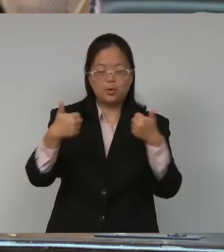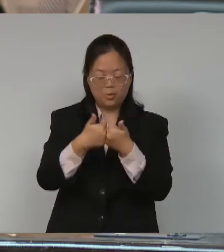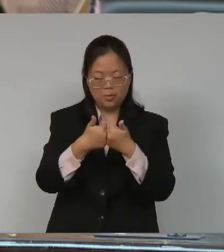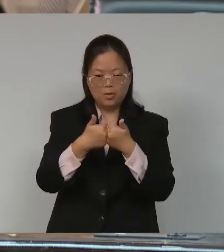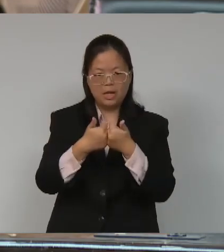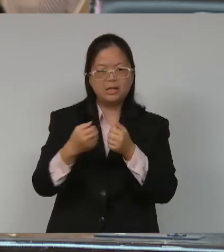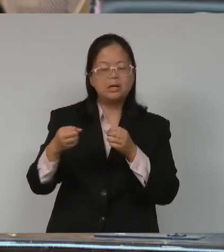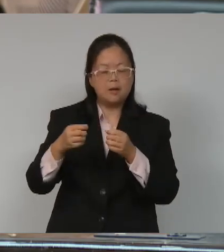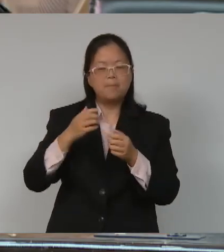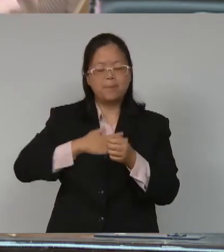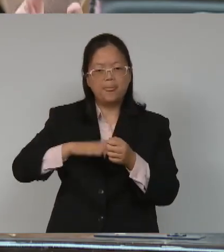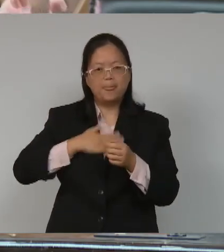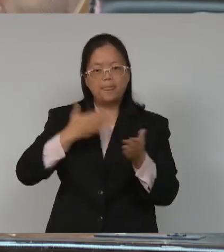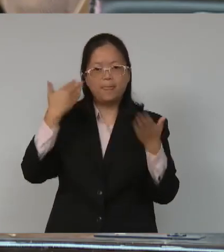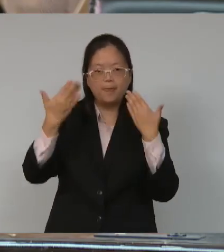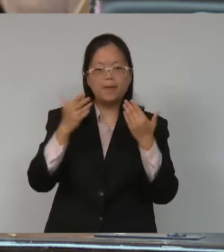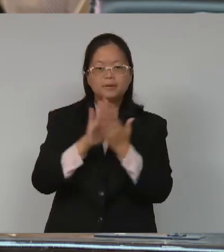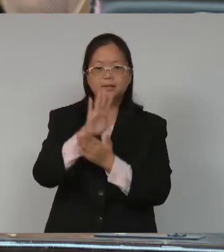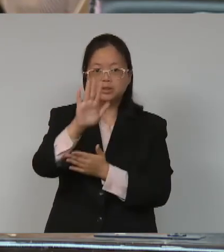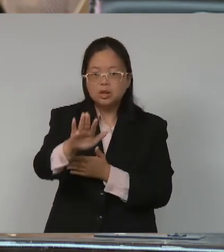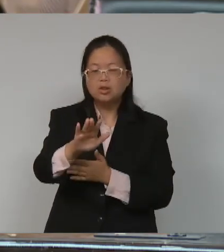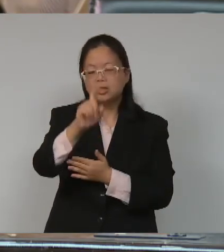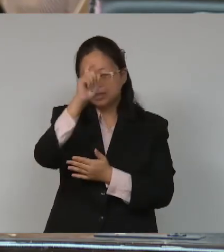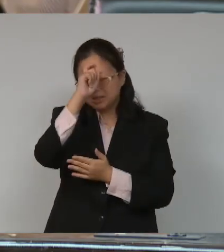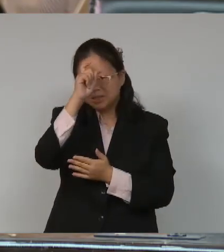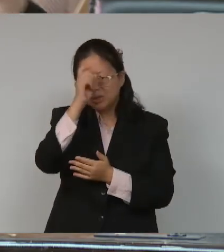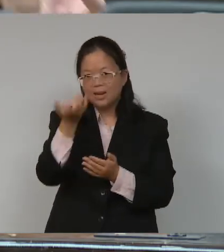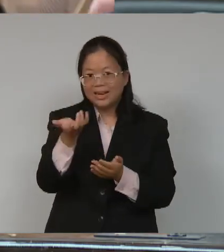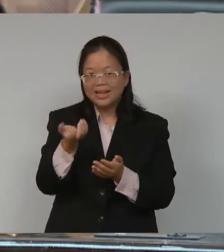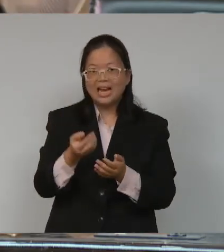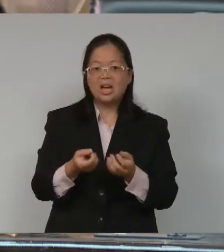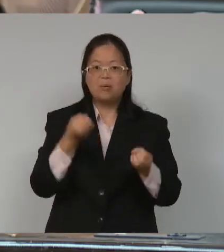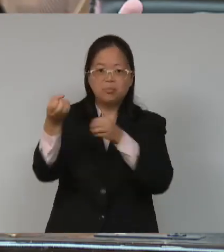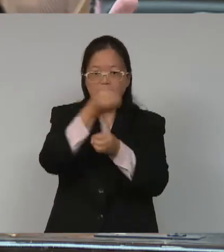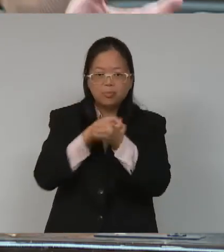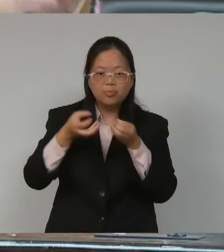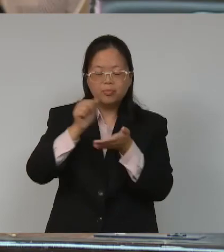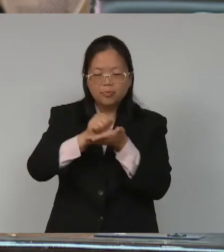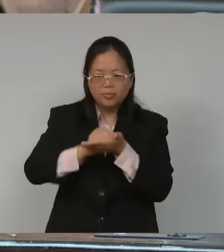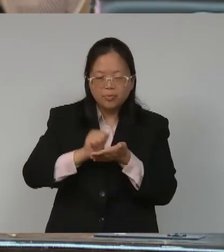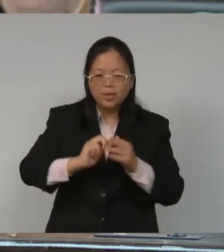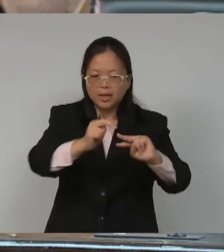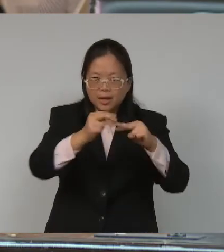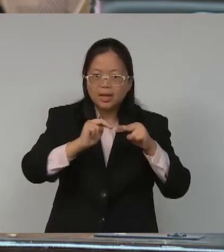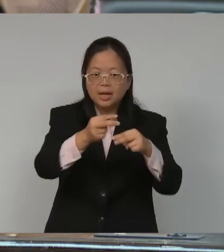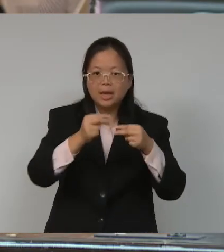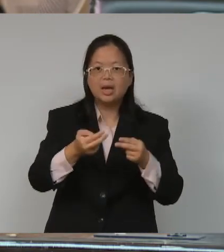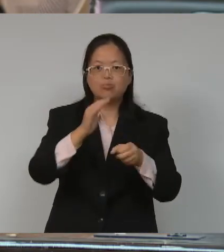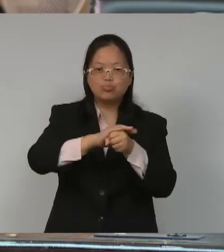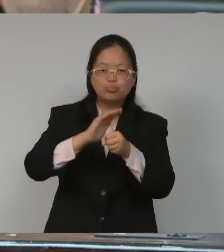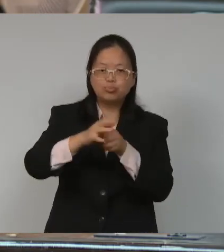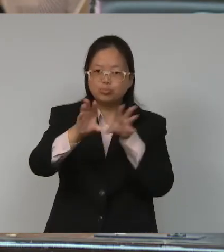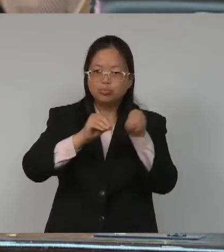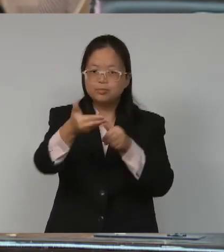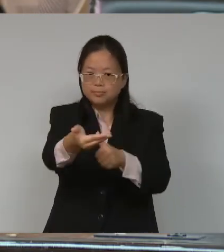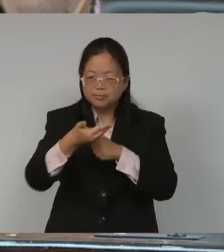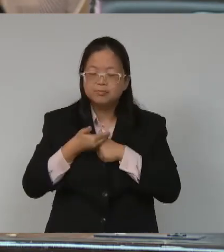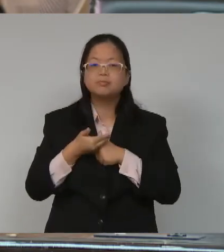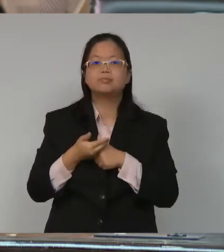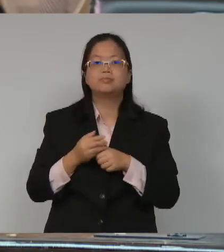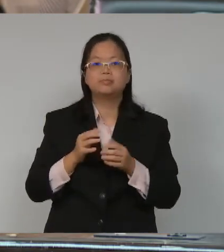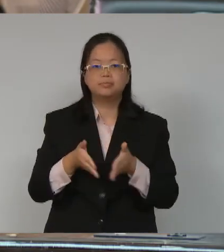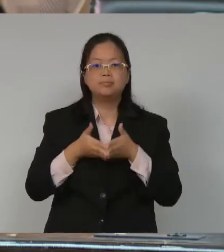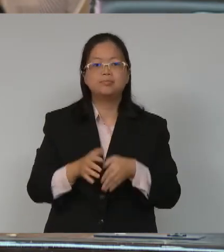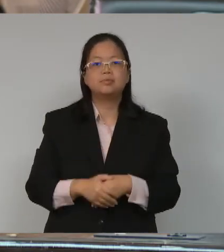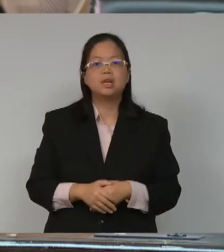照这个争点呢，请提案人去修正，那这个补正呢再次的提出来。那今天呢最